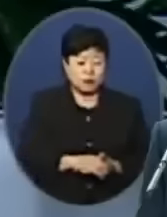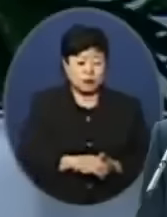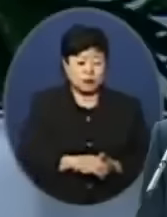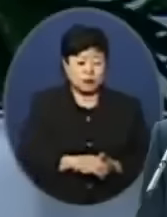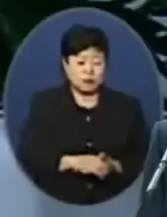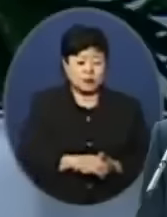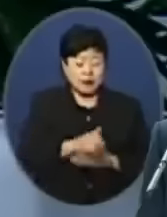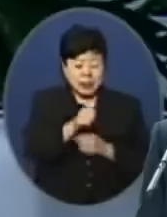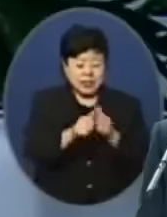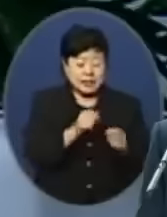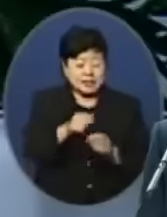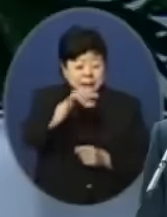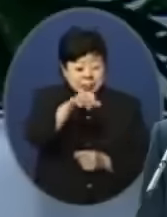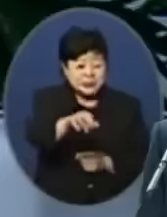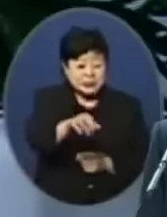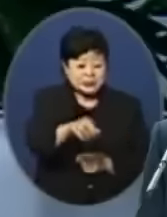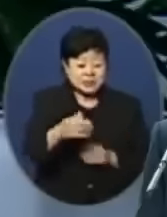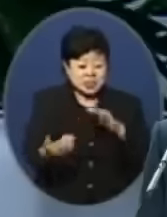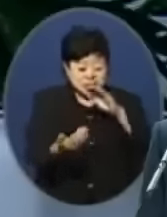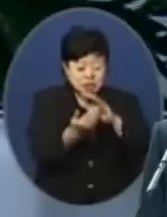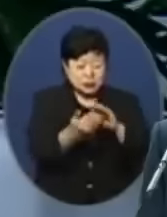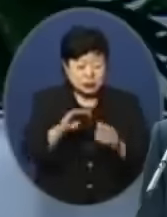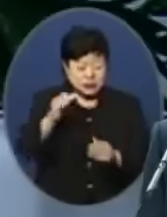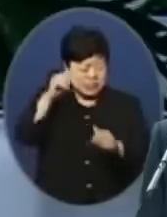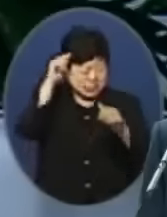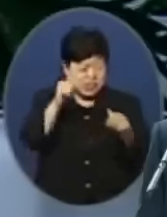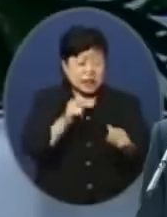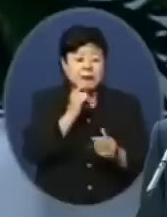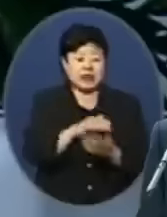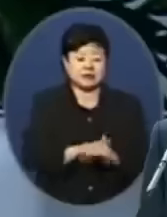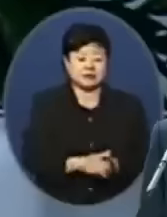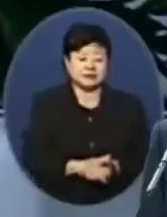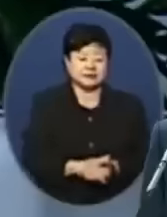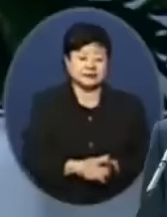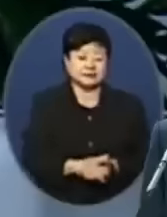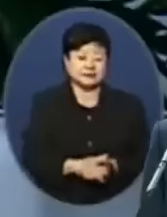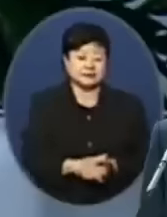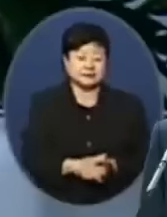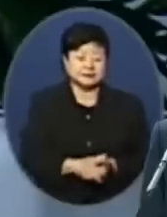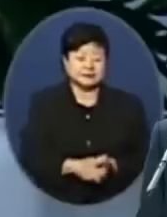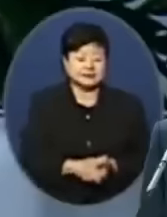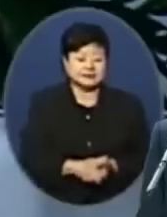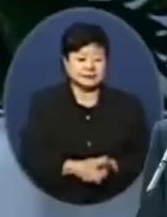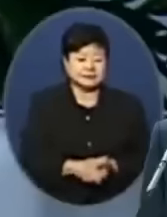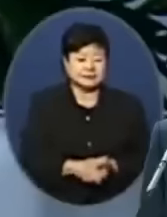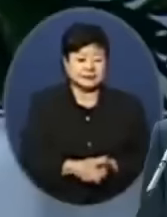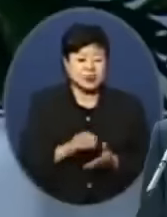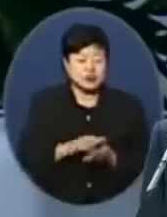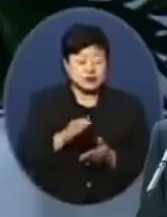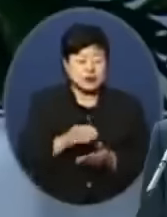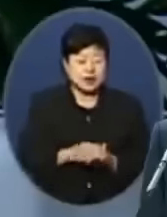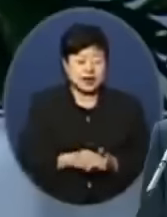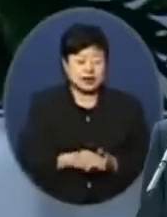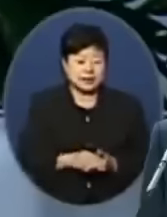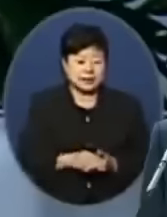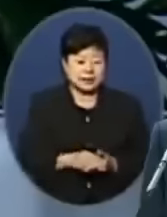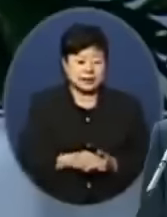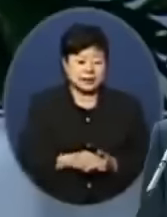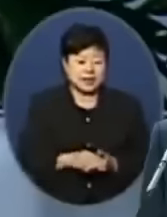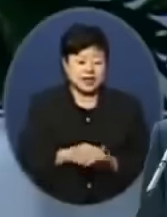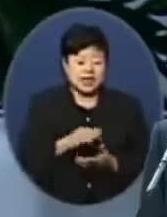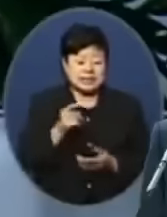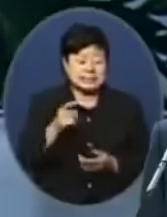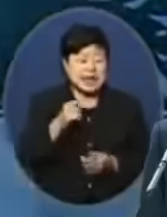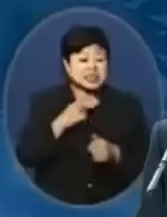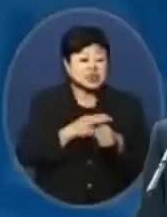하나님 앞에서는 이루어질지어다고 말씀해야 되는 것입니다. 유명한 영성신학자인 리처드